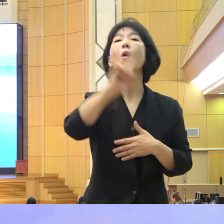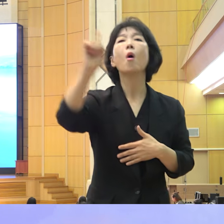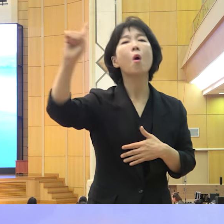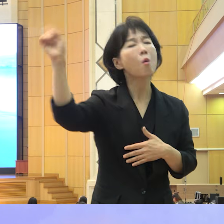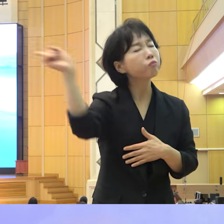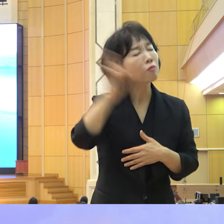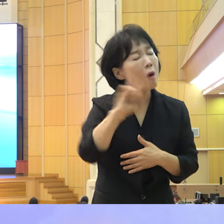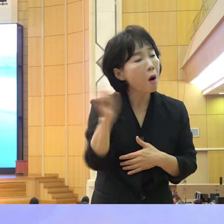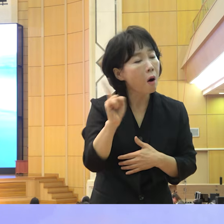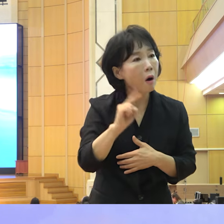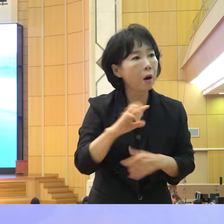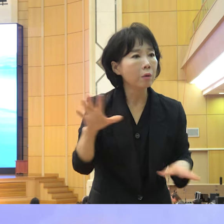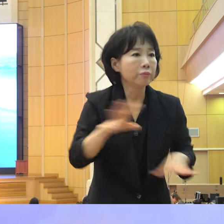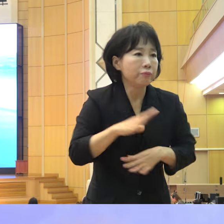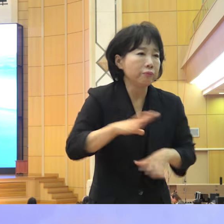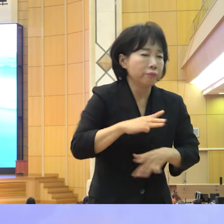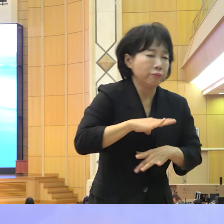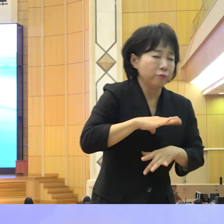무엇